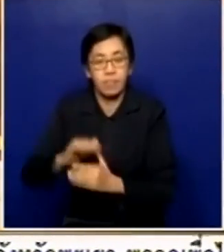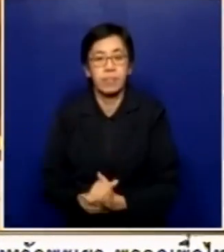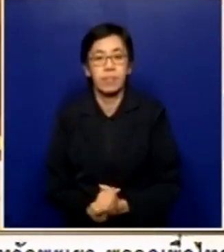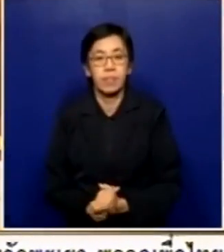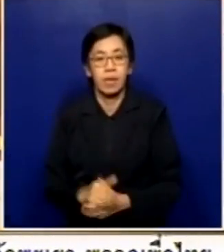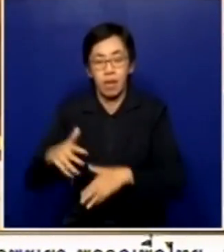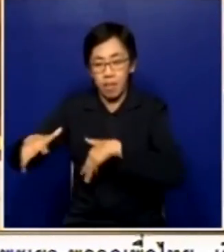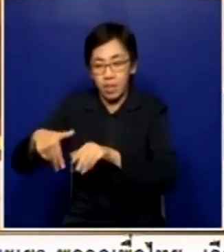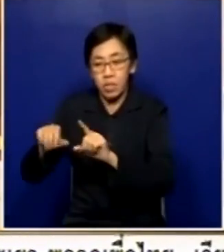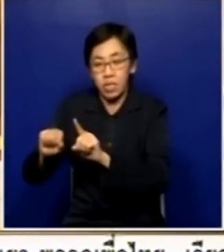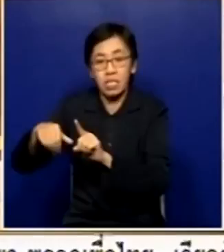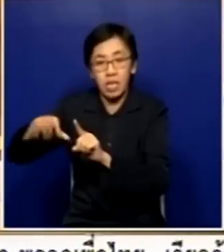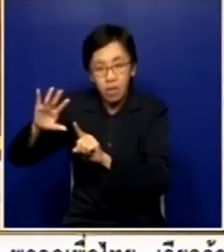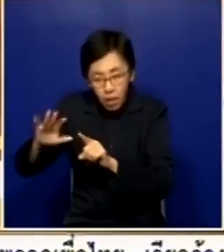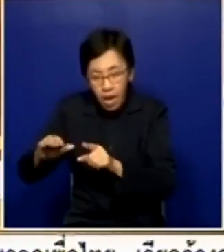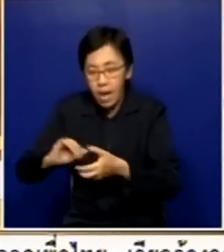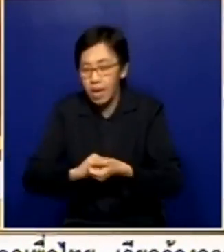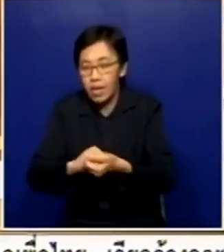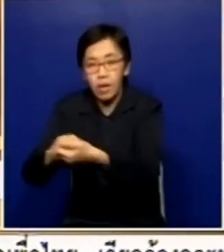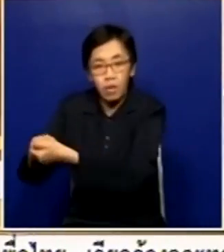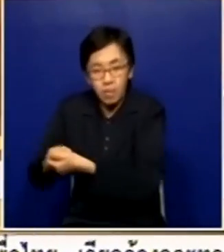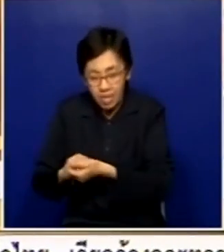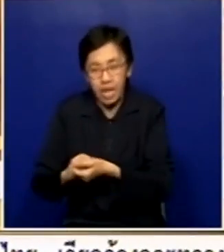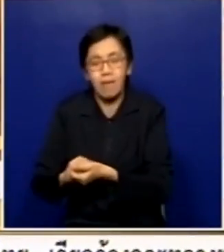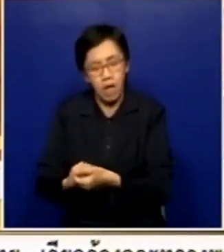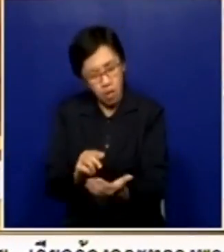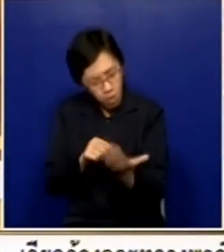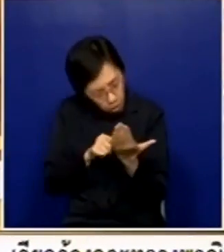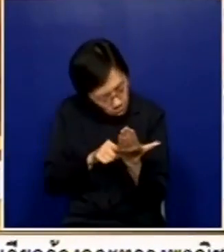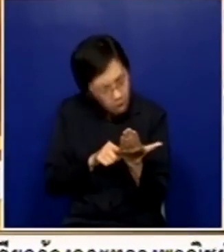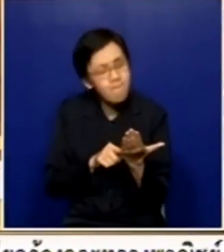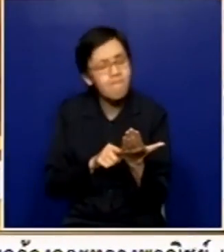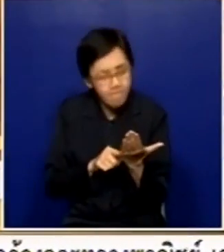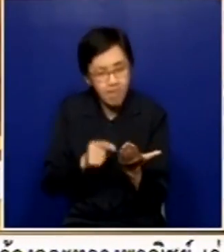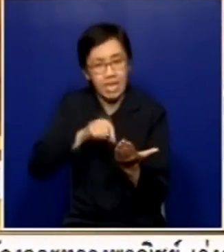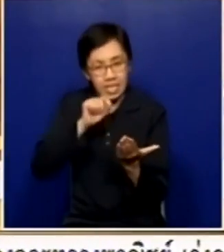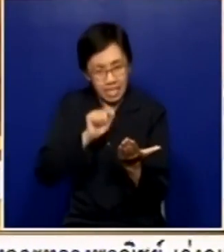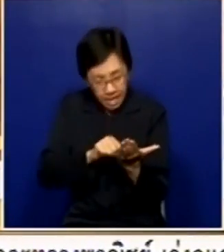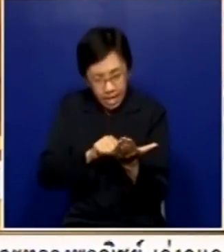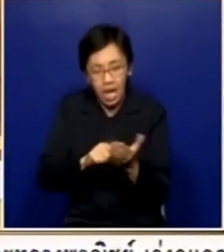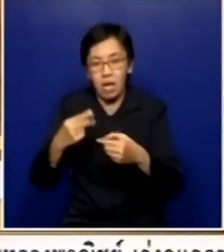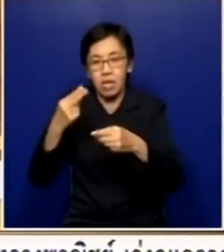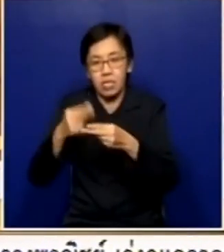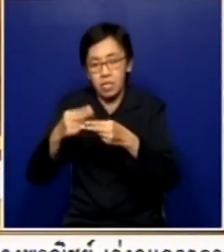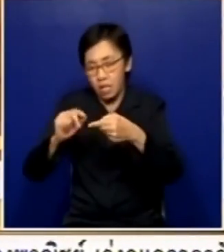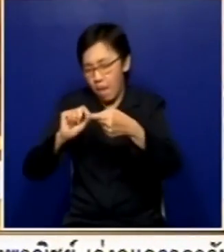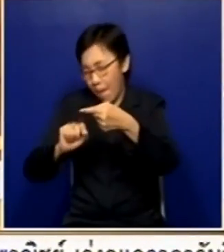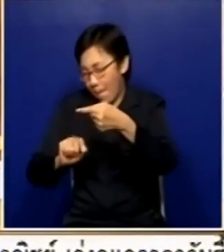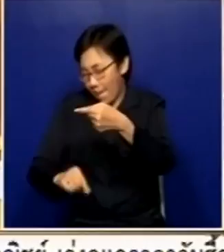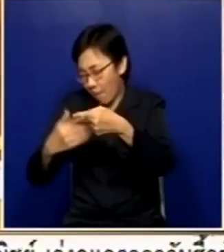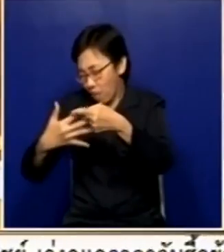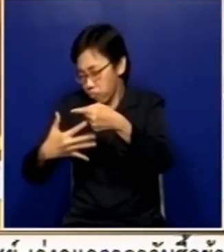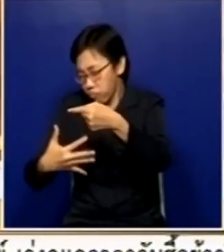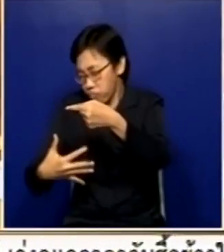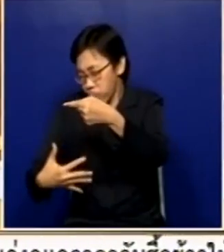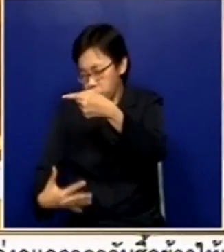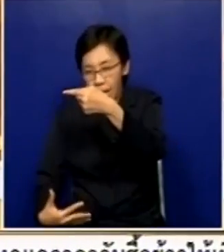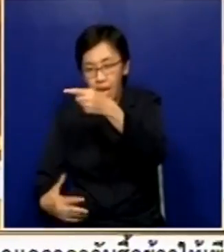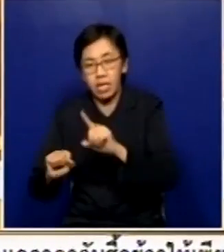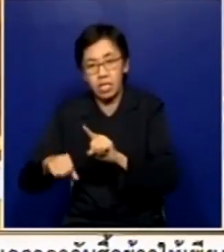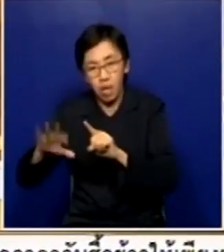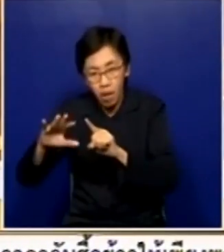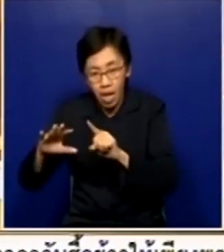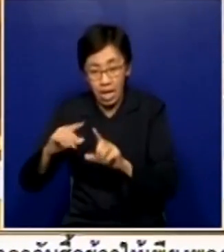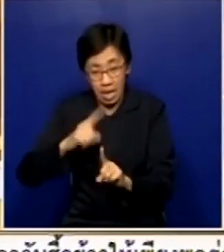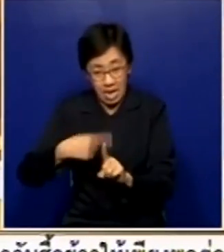หมายง่วงกันลงชื่อภายในเรียกเวลาเพียงเดือน